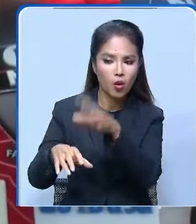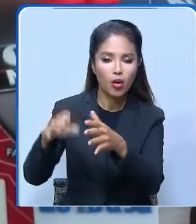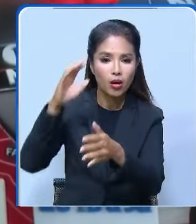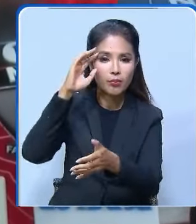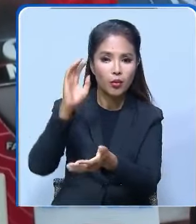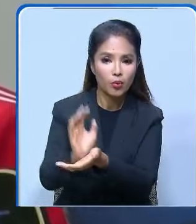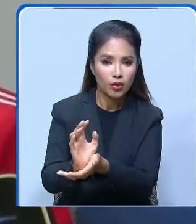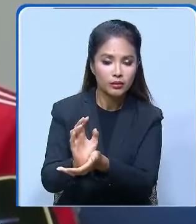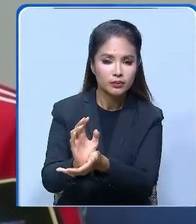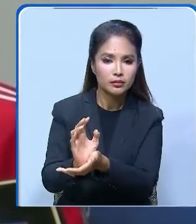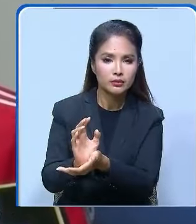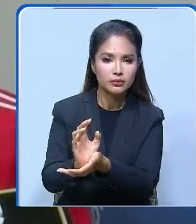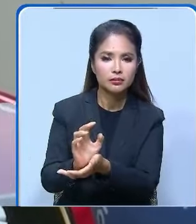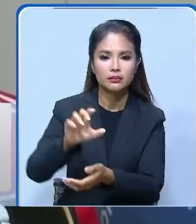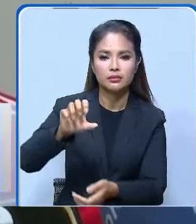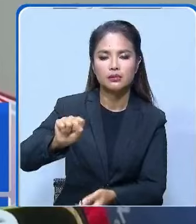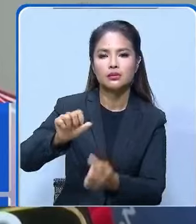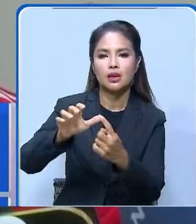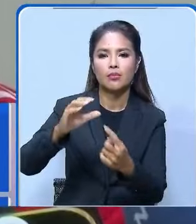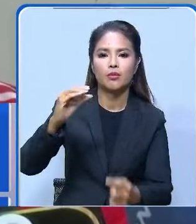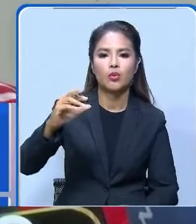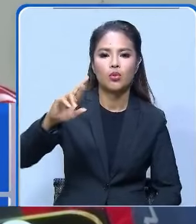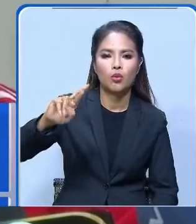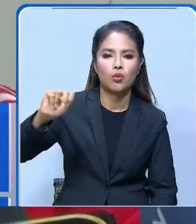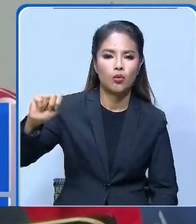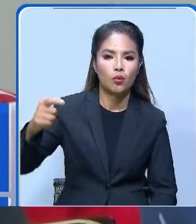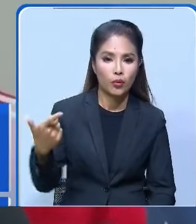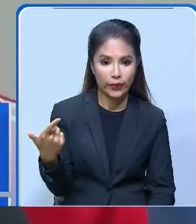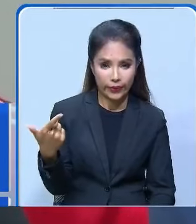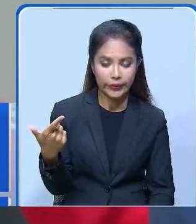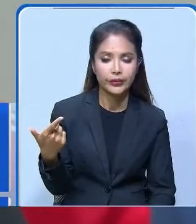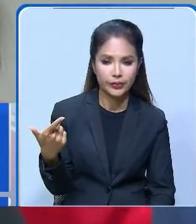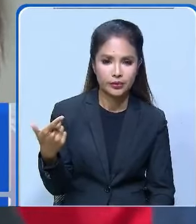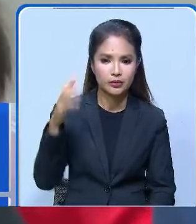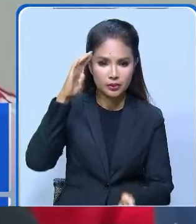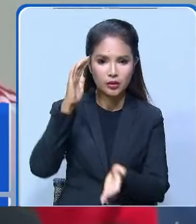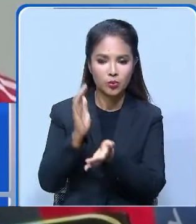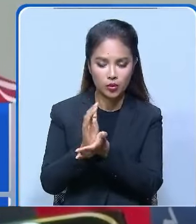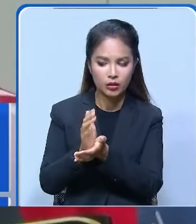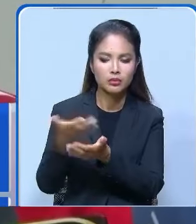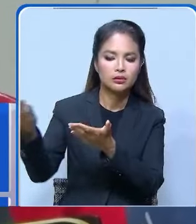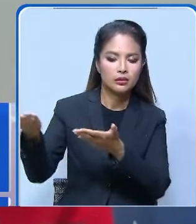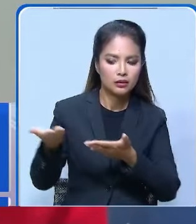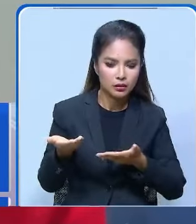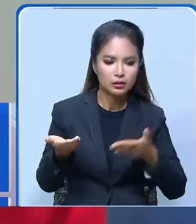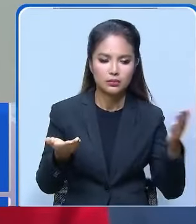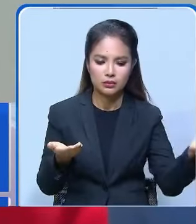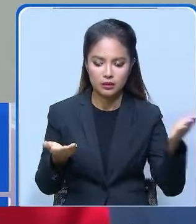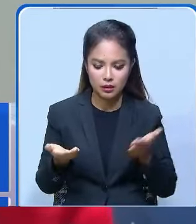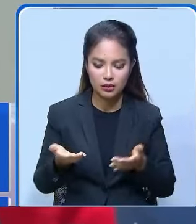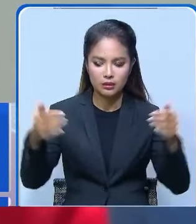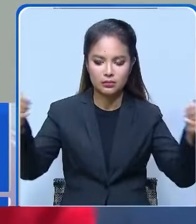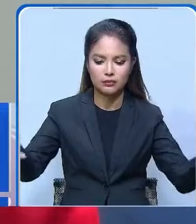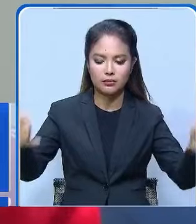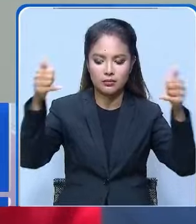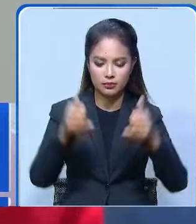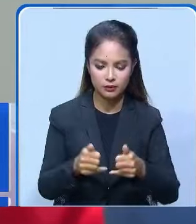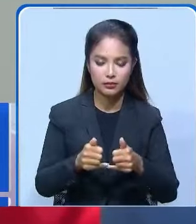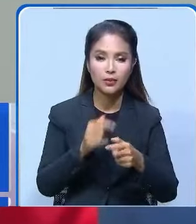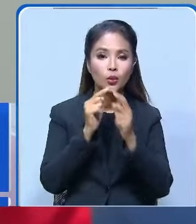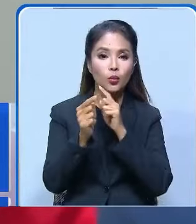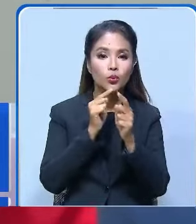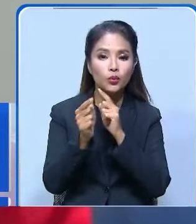ที่สภ.สำโรงใต ้ ปรากฏว่าตำรวจนายนี้ก็เรียกผู้เสียหายคนนี้กับคู่กรณีมาเจรจาไกล่เกลี่ยกันโ